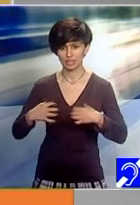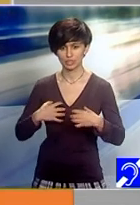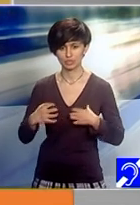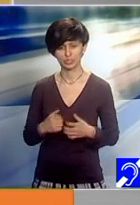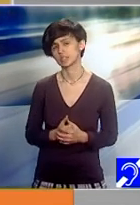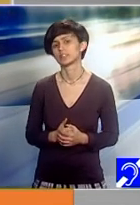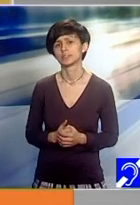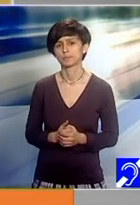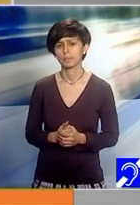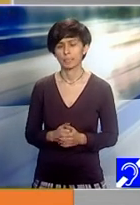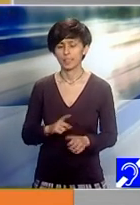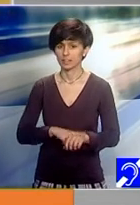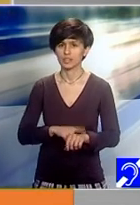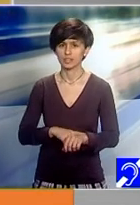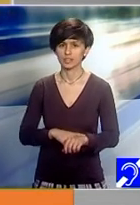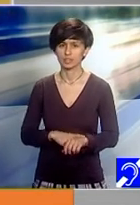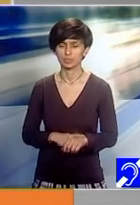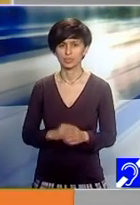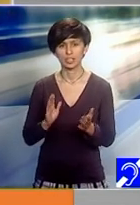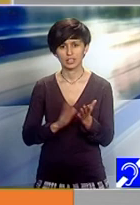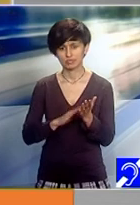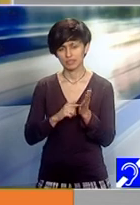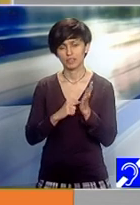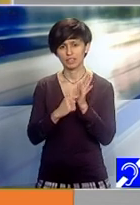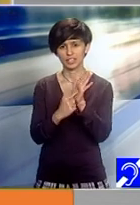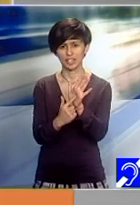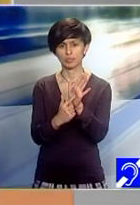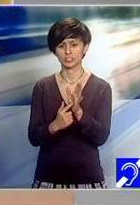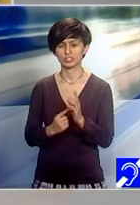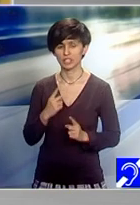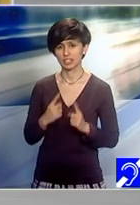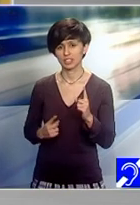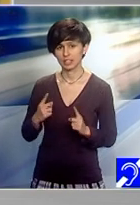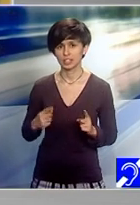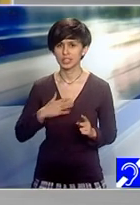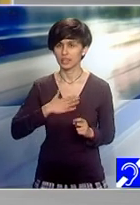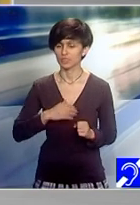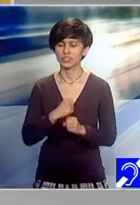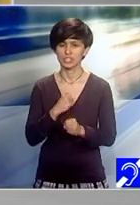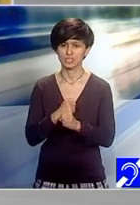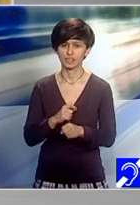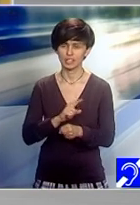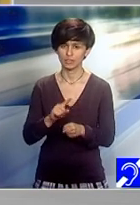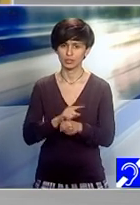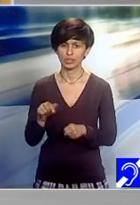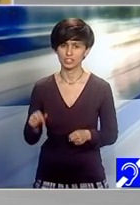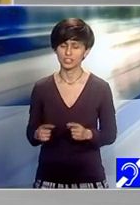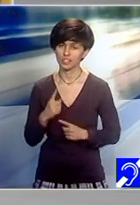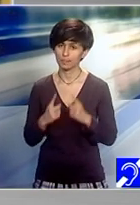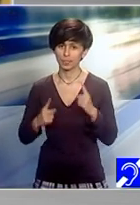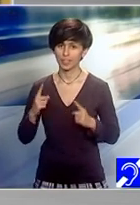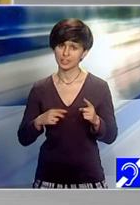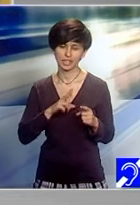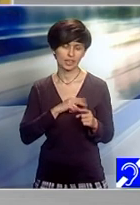și încăpățânarea lor va demonstra dacă vor să facă acest lucru, dacă merită sau dacă nu merită.